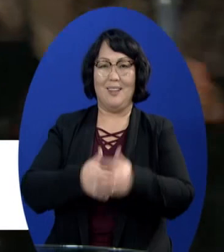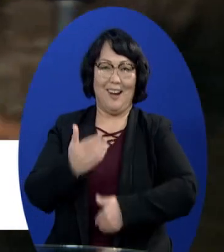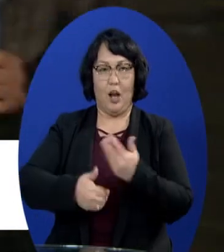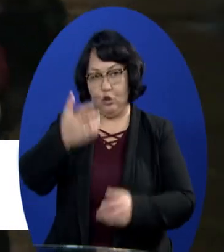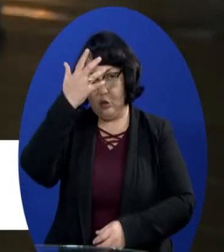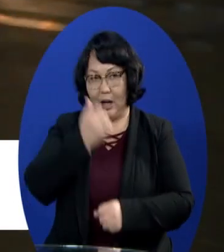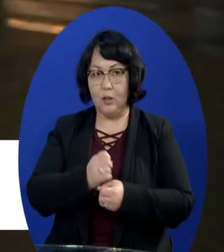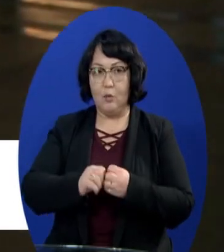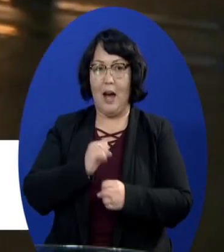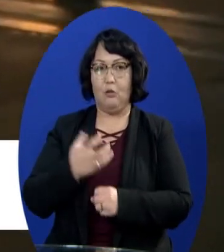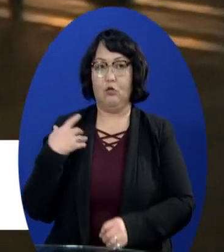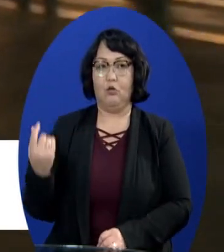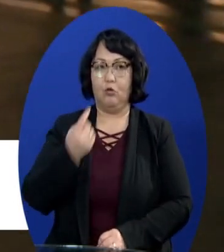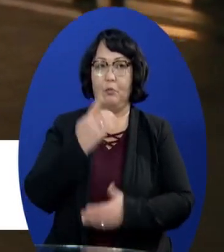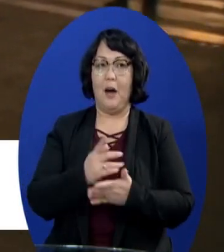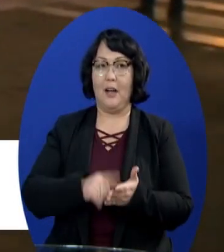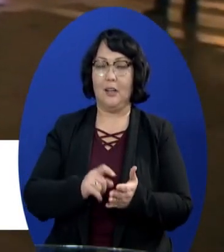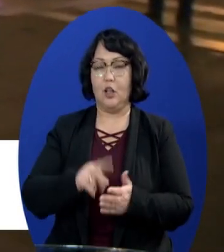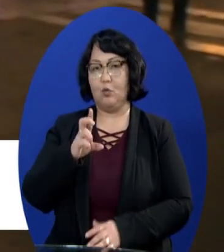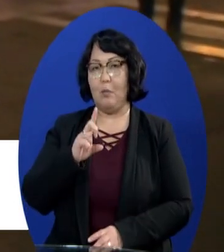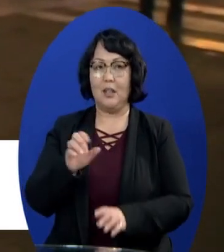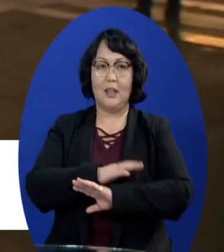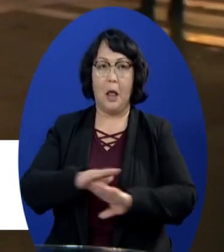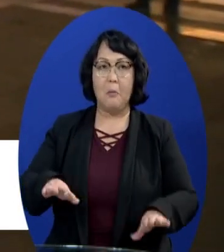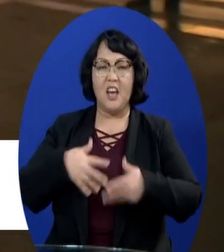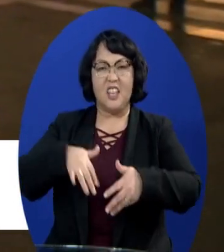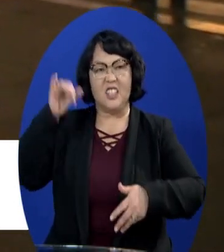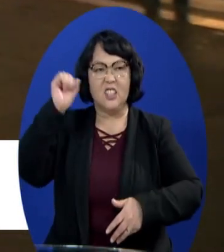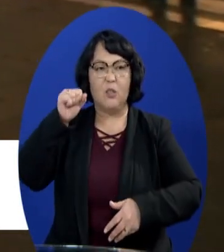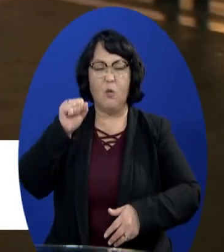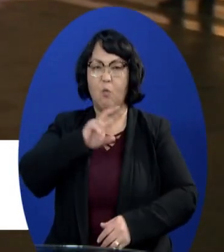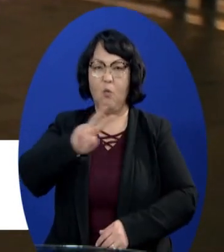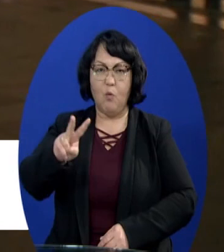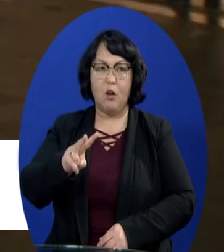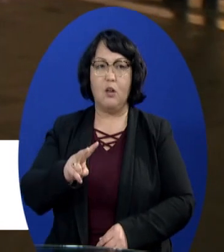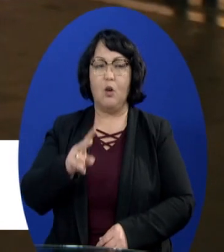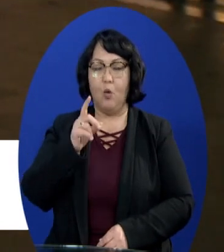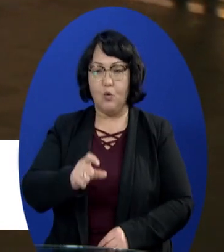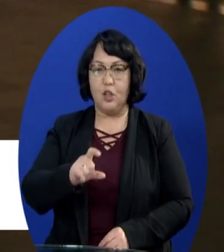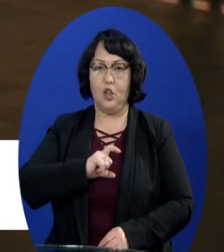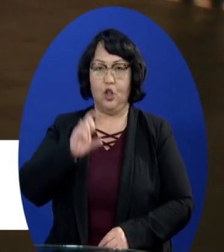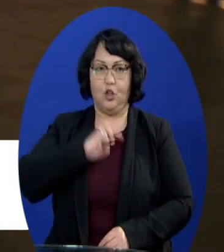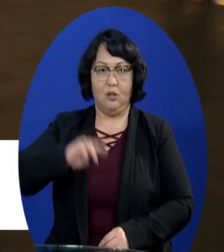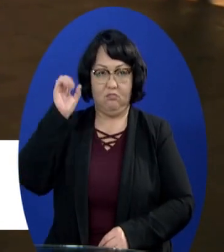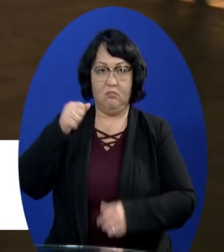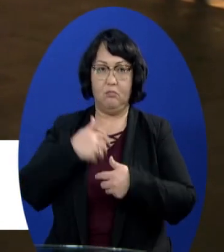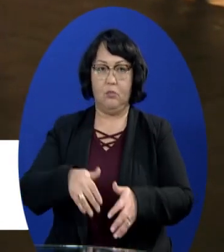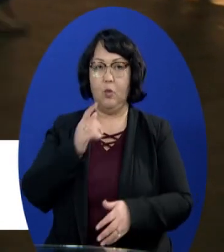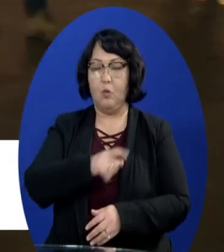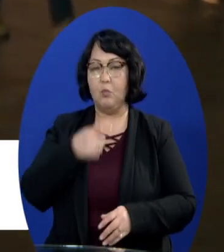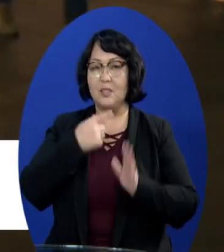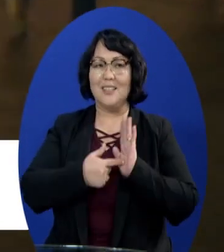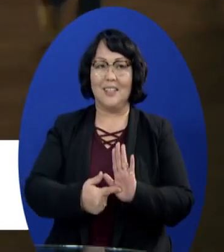бол өнөөдөр энэ хүү Сүхбаатарын талбай дээр цуглаж одоо эсэргүүцлээ илэрхийлсэн хүнлэг ёсыг шаардсан иргэд бол илэрхийлж байна. За үзэгч та бүхэндээ